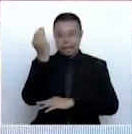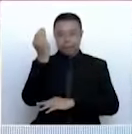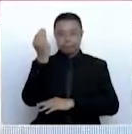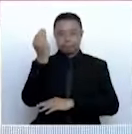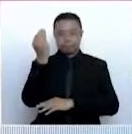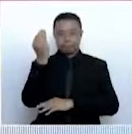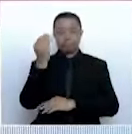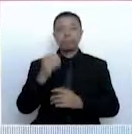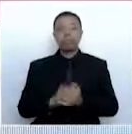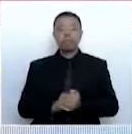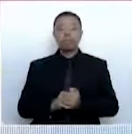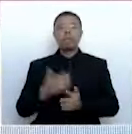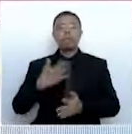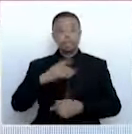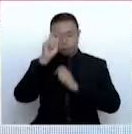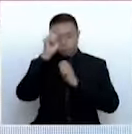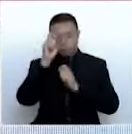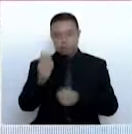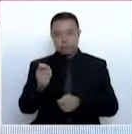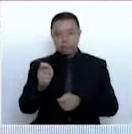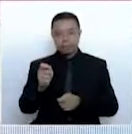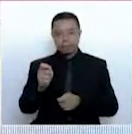Jakarta. Yang saya hormati